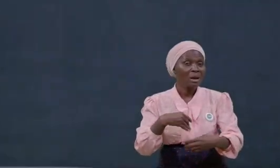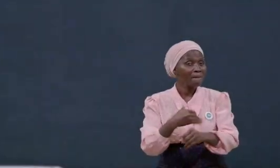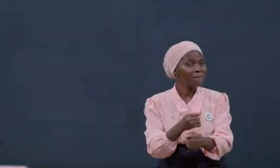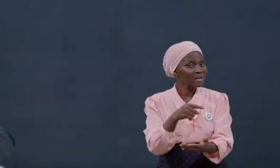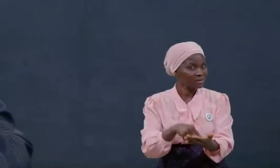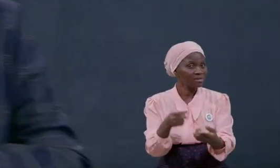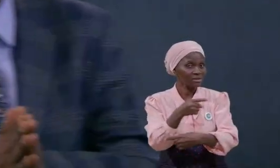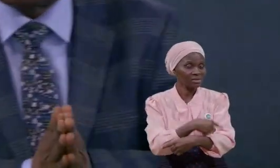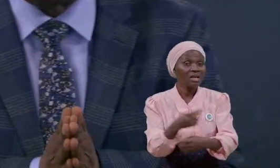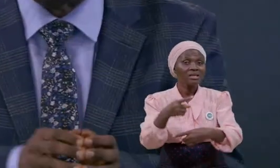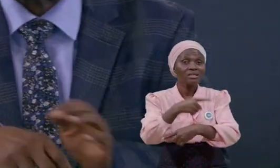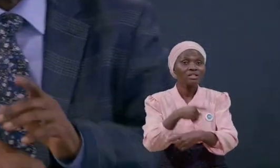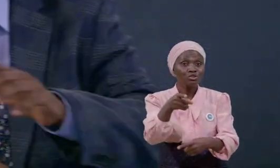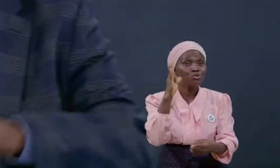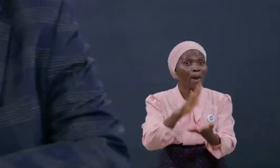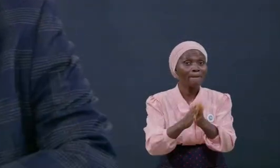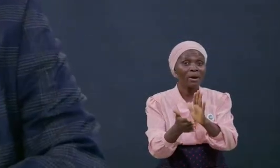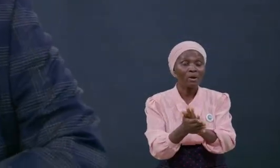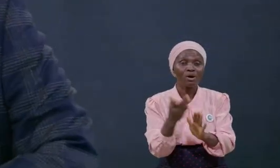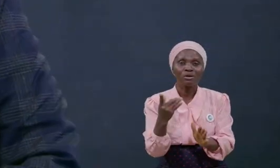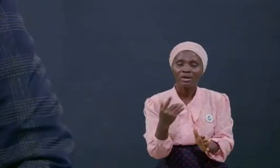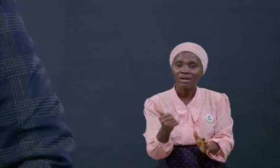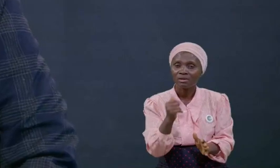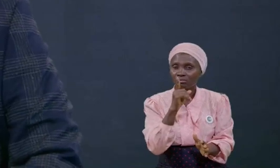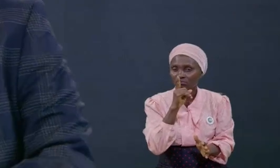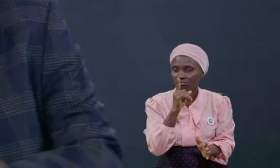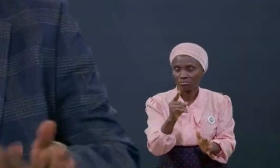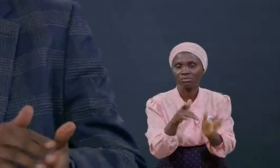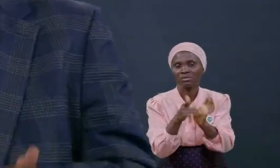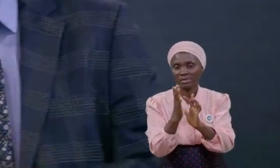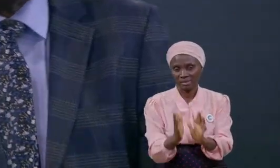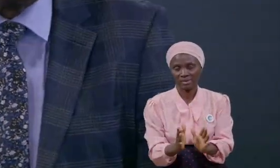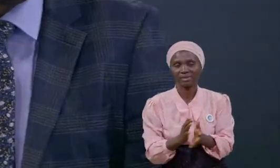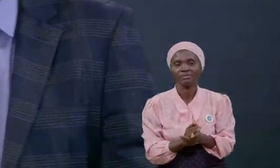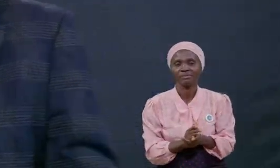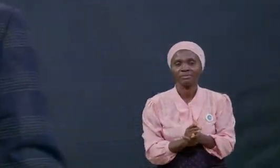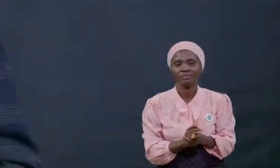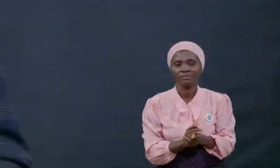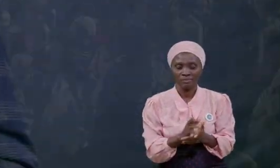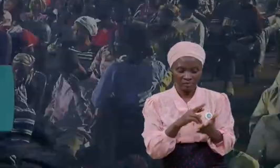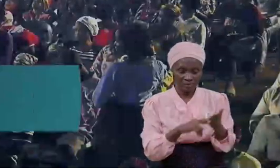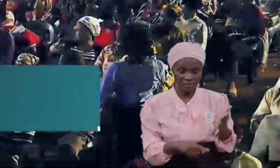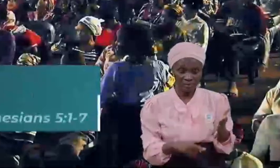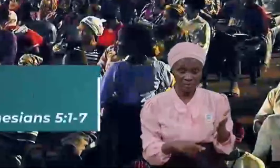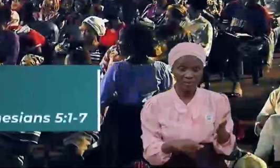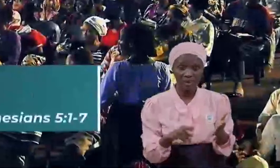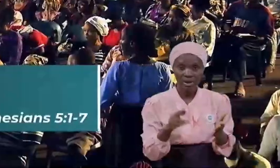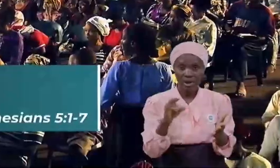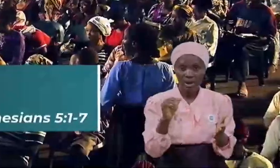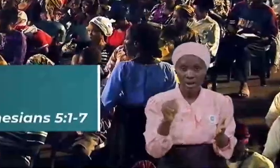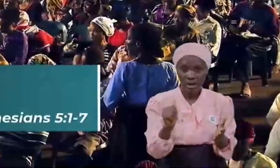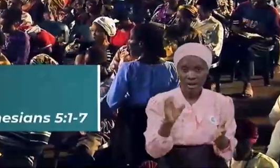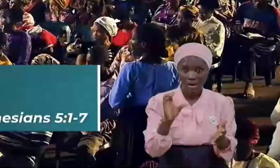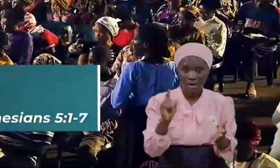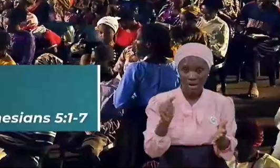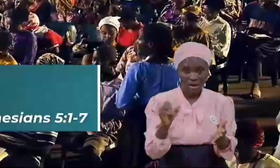tu deviens le véritable chrétien. Voyons Actes chapitre 11, verset 26.